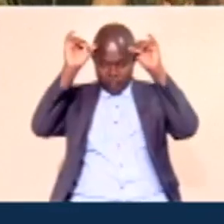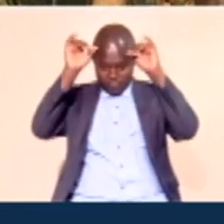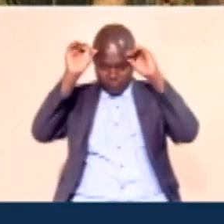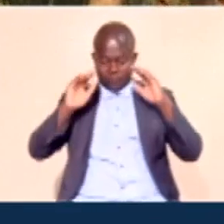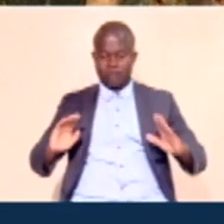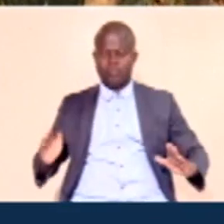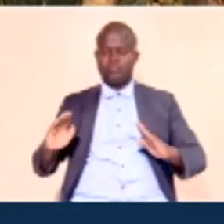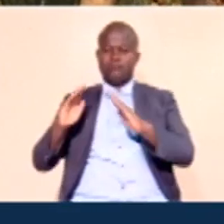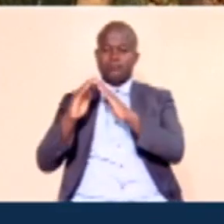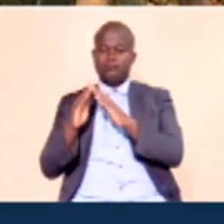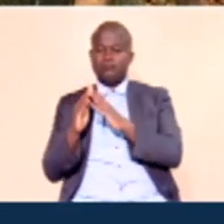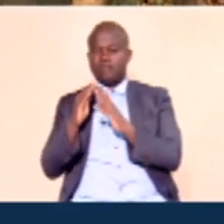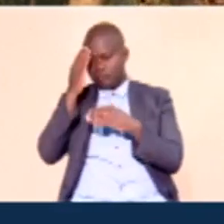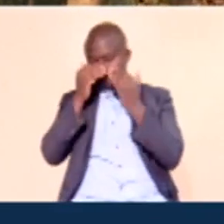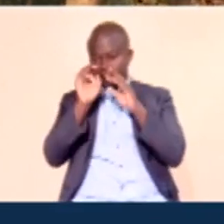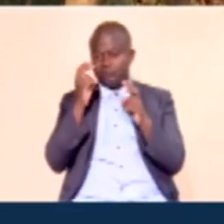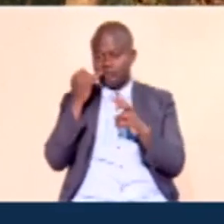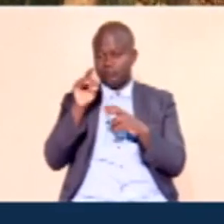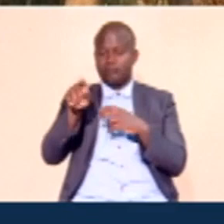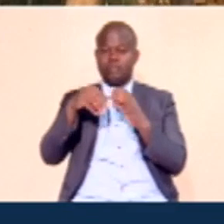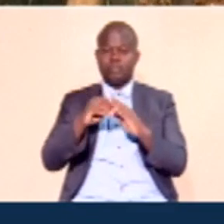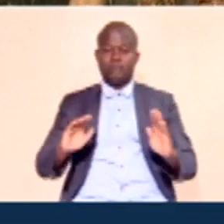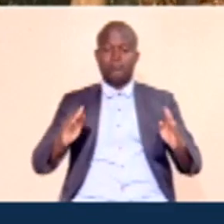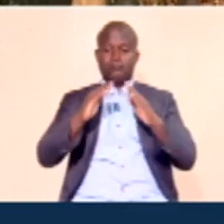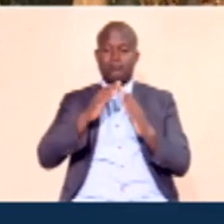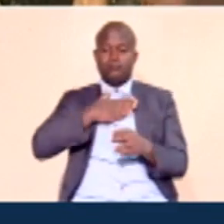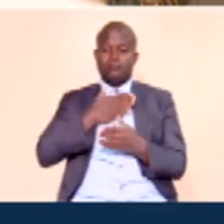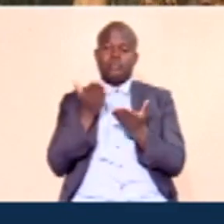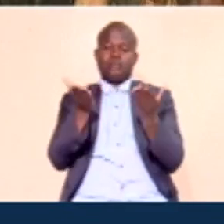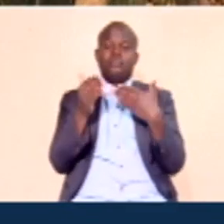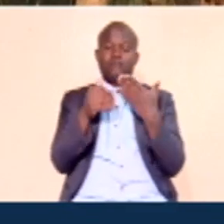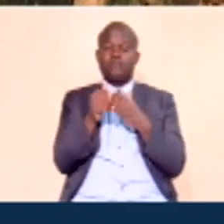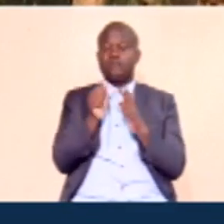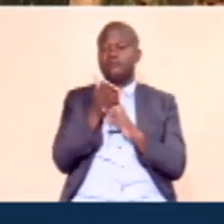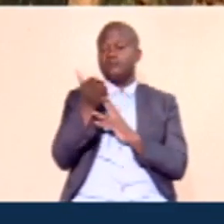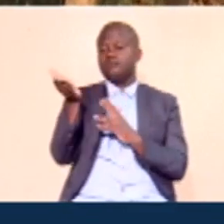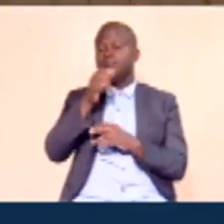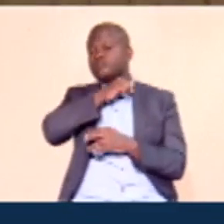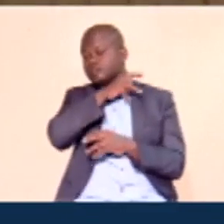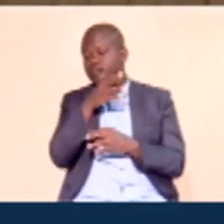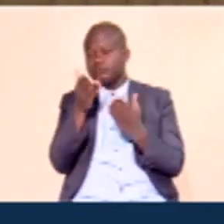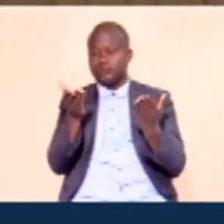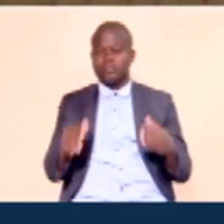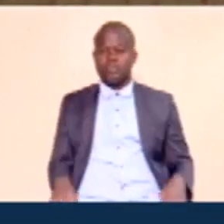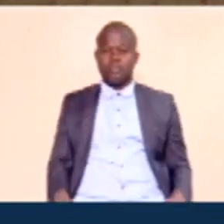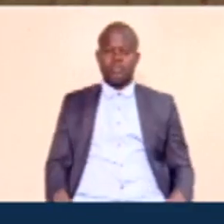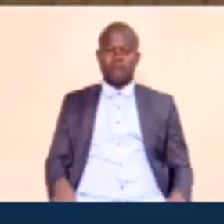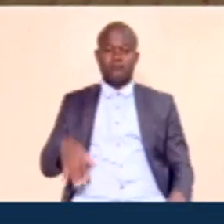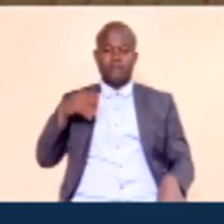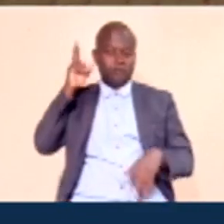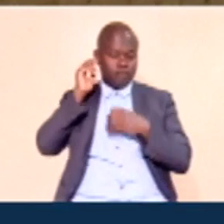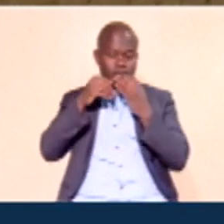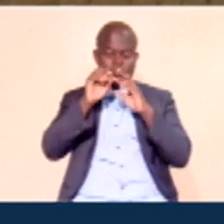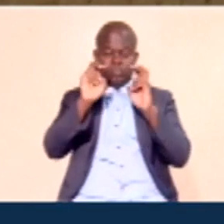musozi kuko niba zigenda hano ku musozi zange ziraha shobora gucyari kanduziya kumvise ko ari indwara